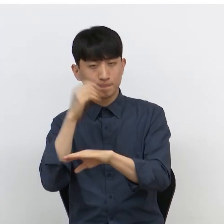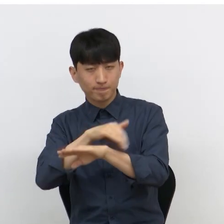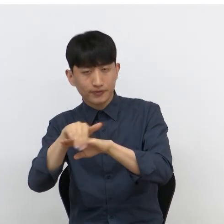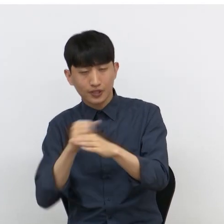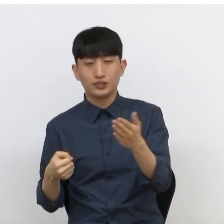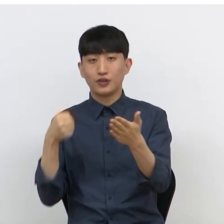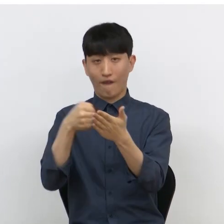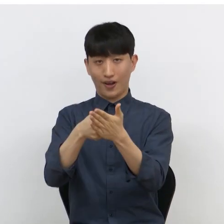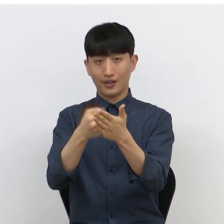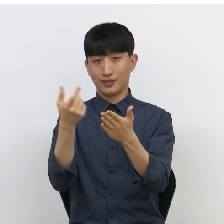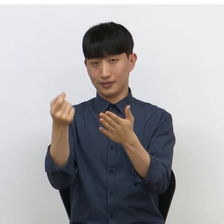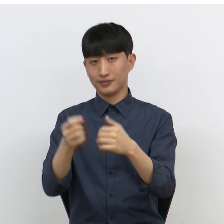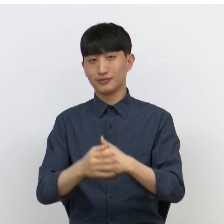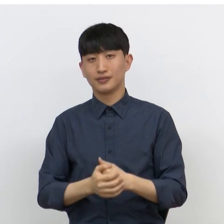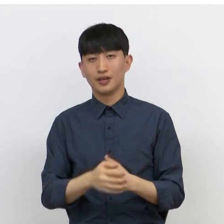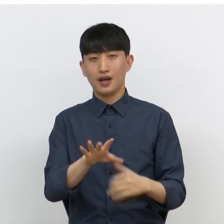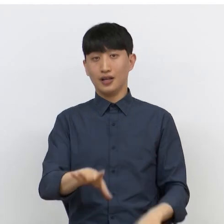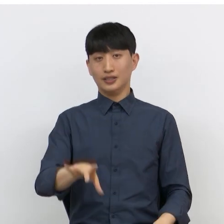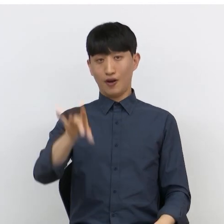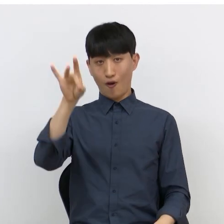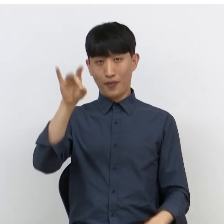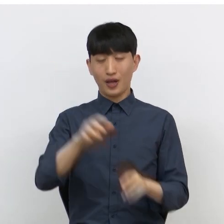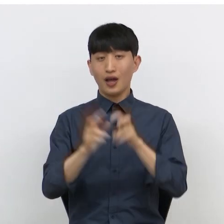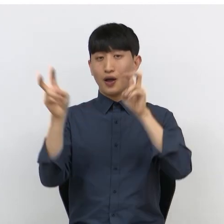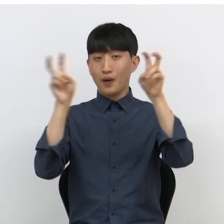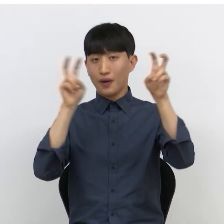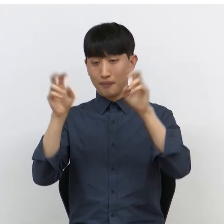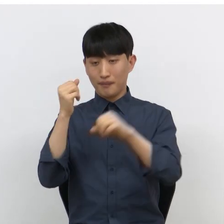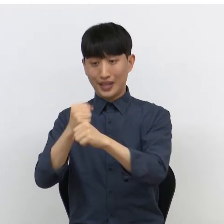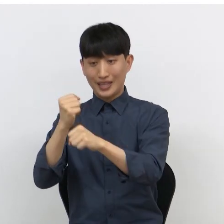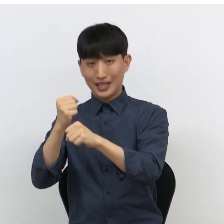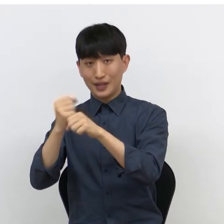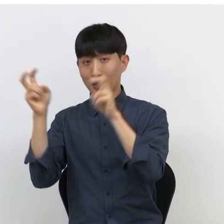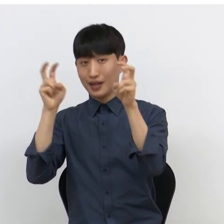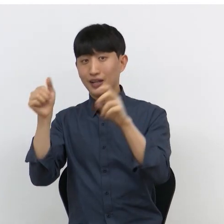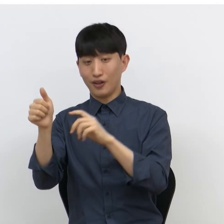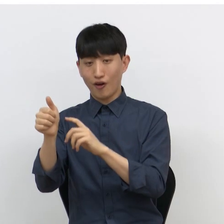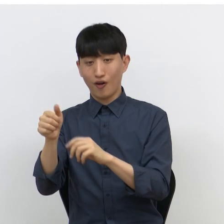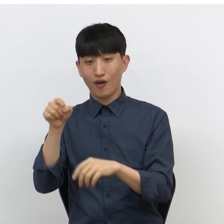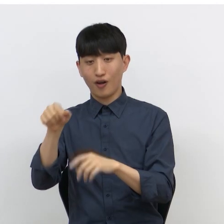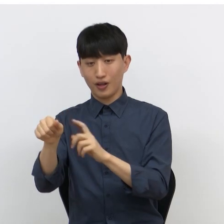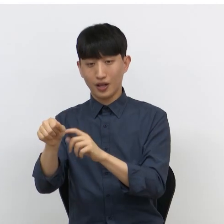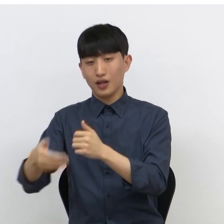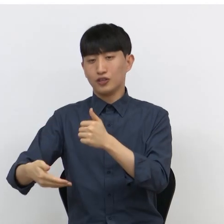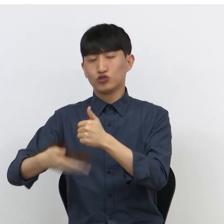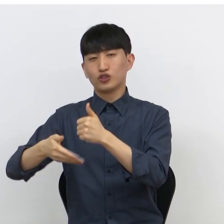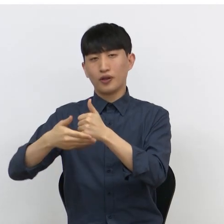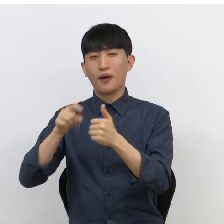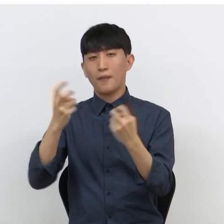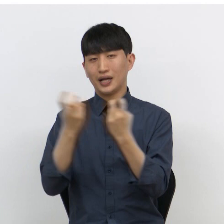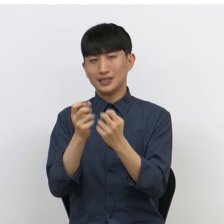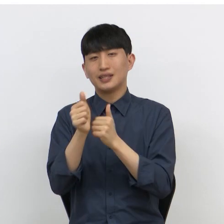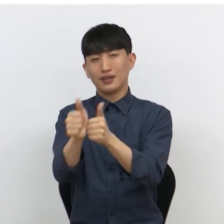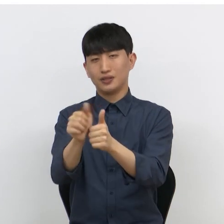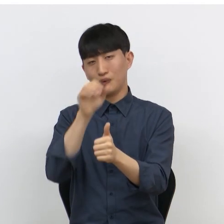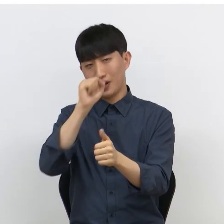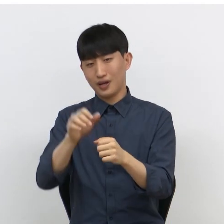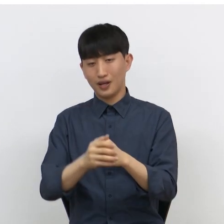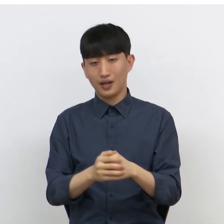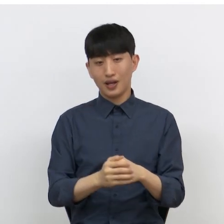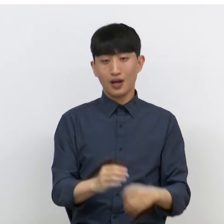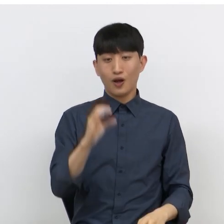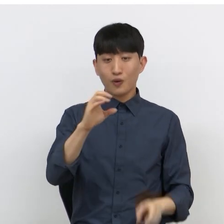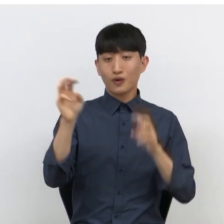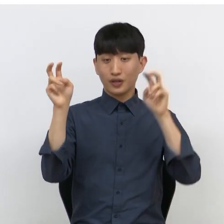결정하는 건데요. 처음에는 제조사에서 공고하는 처리 방식으로 시작하는 것이 좋습니다. 코클리어 같은 경우는